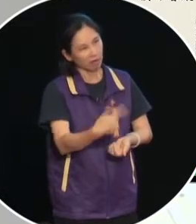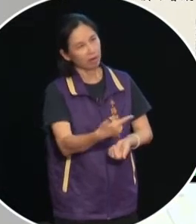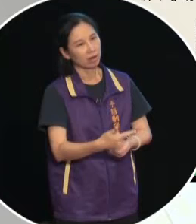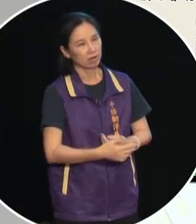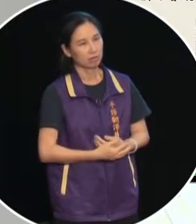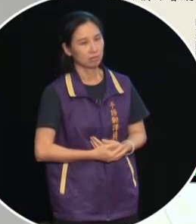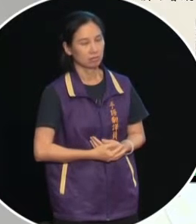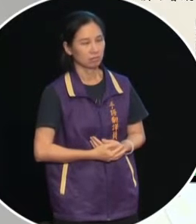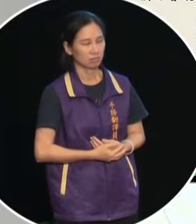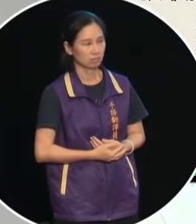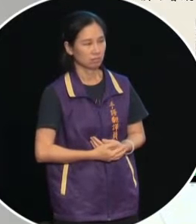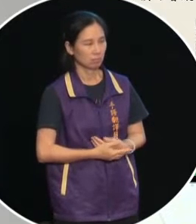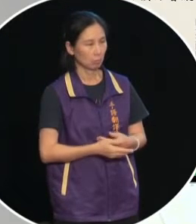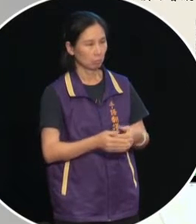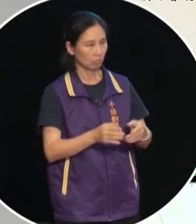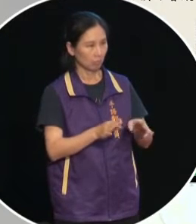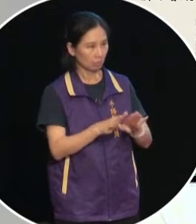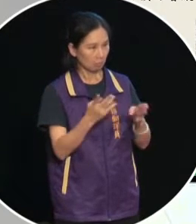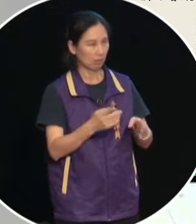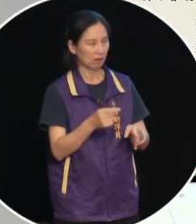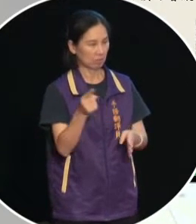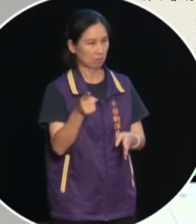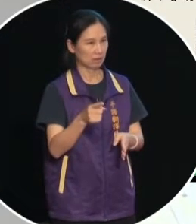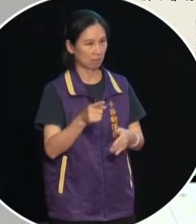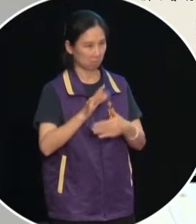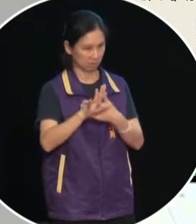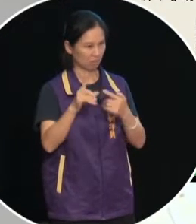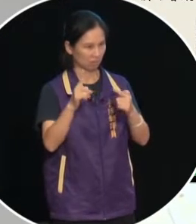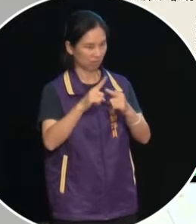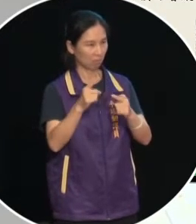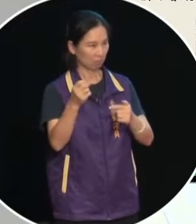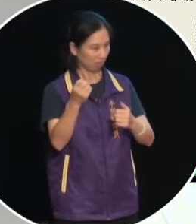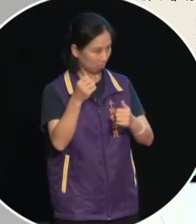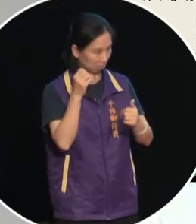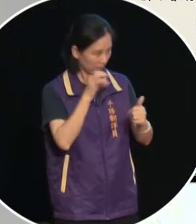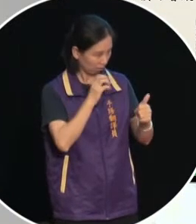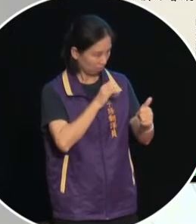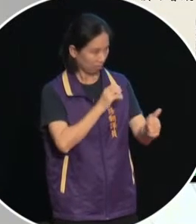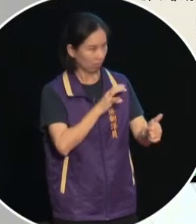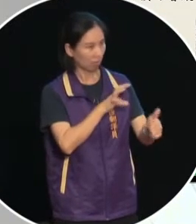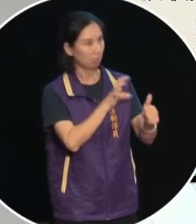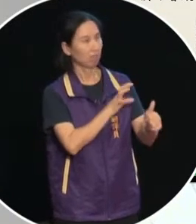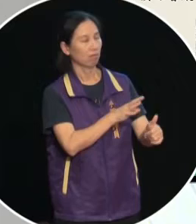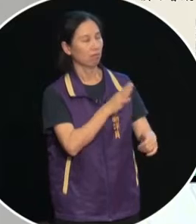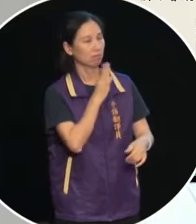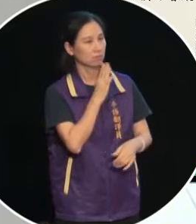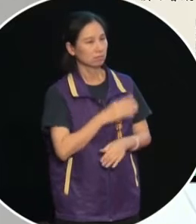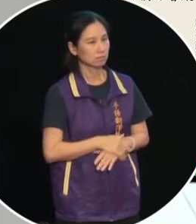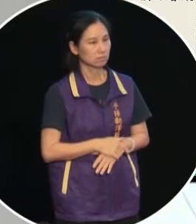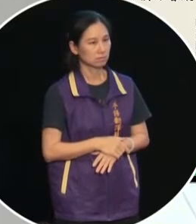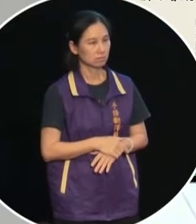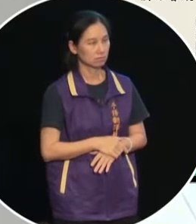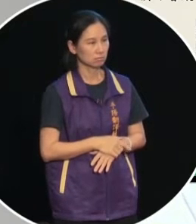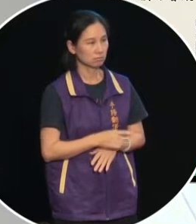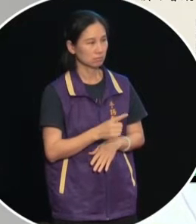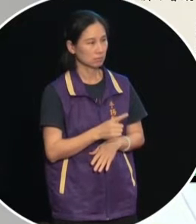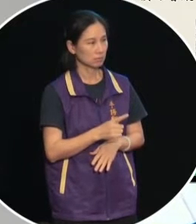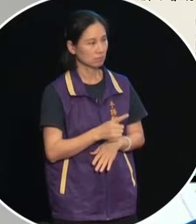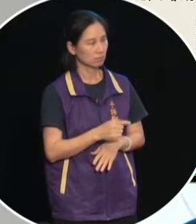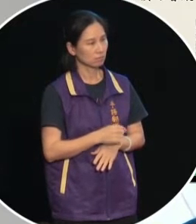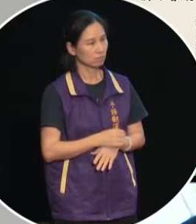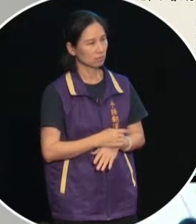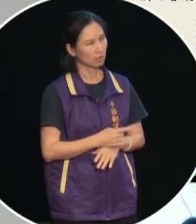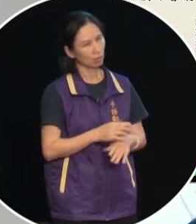就开始被攻击的这个结果是出现了。所以他的自主度是即时见底，就现